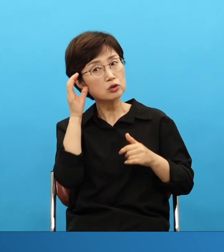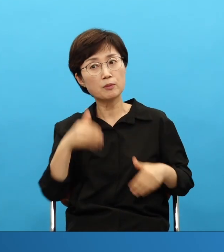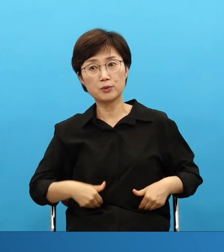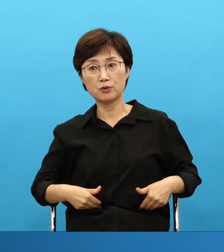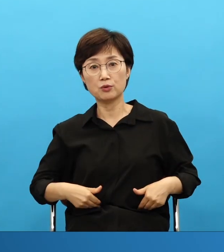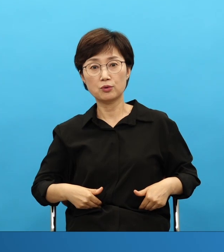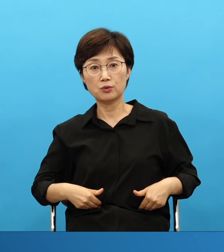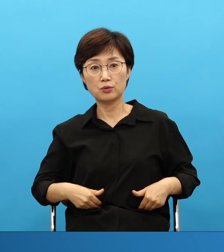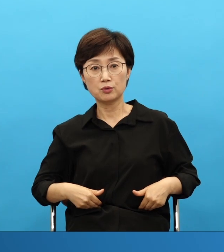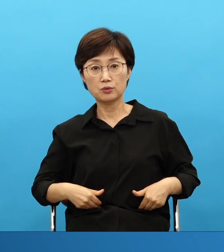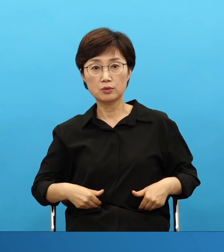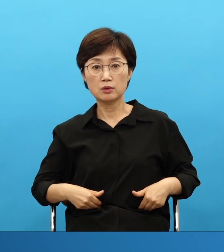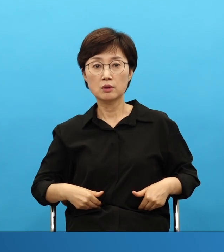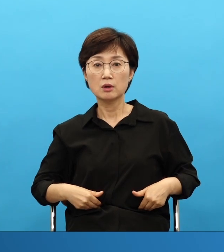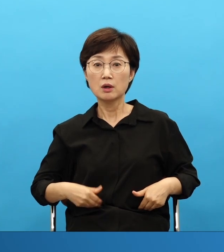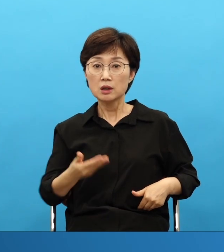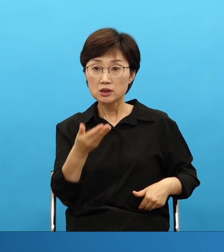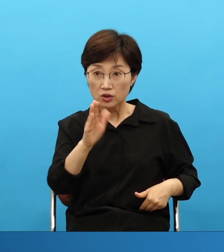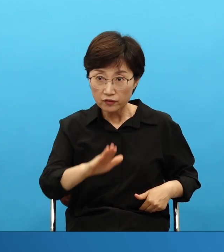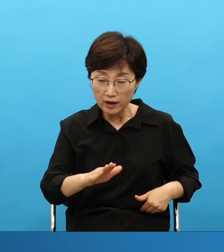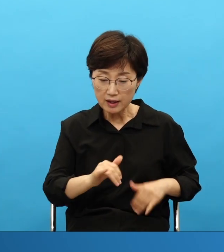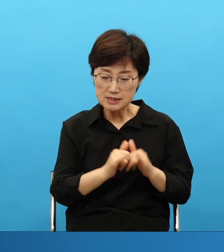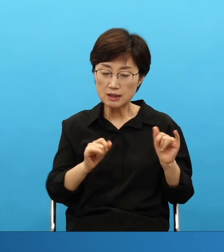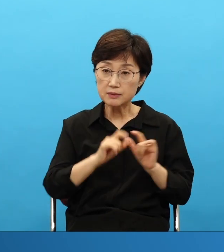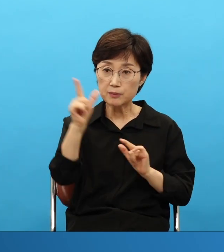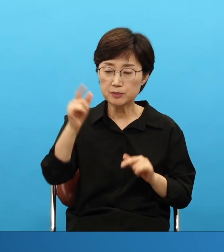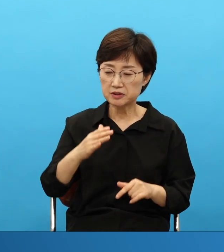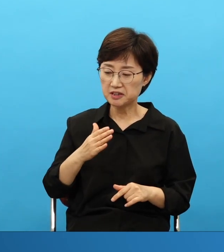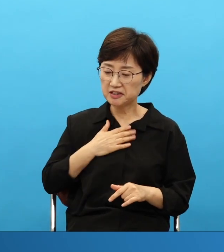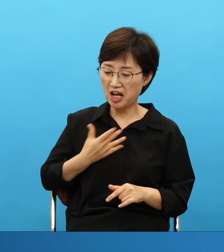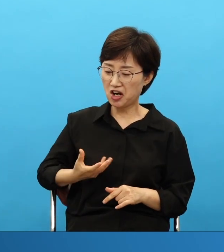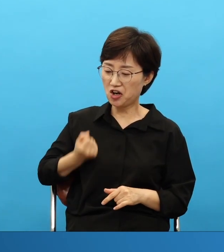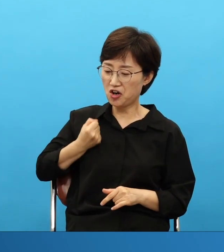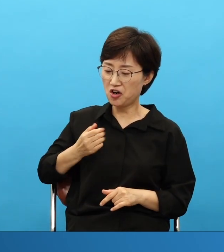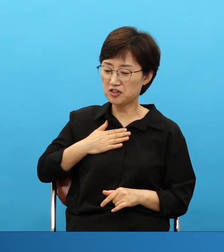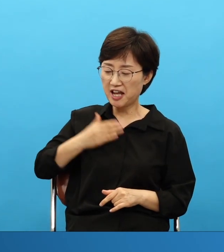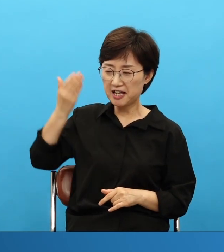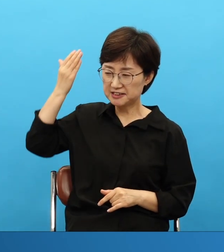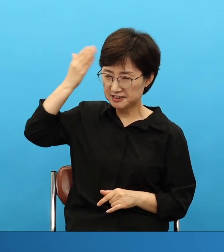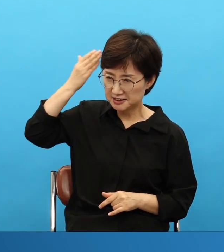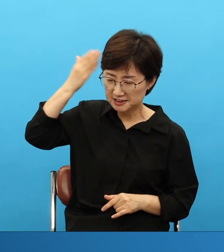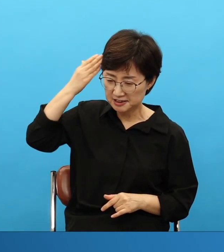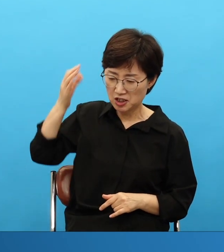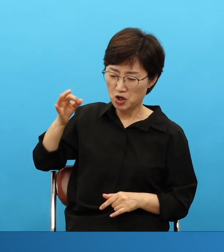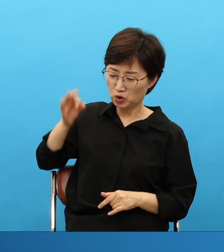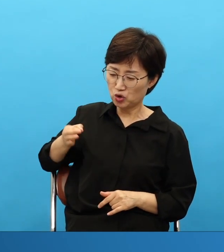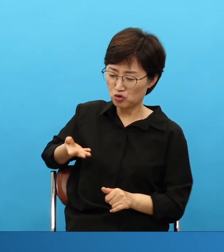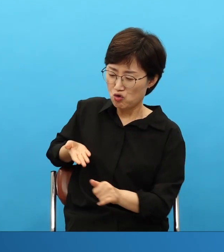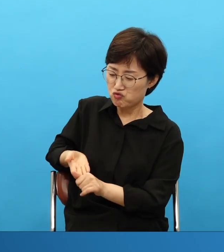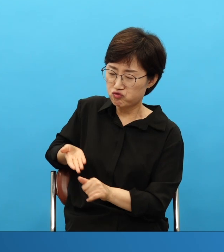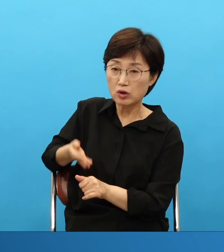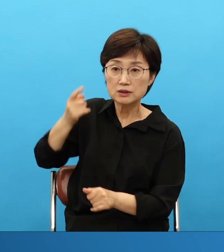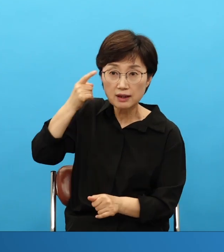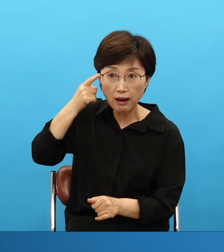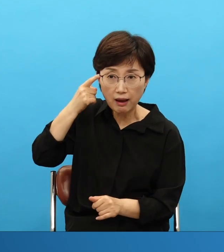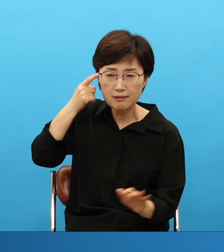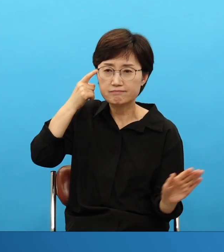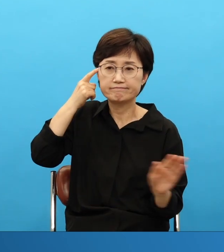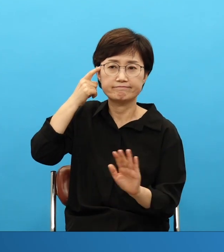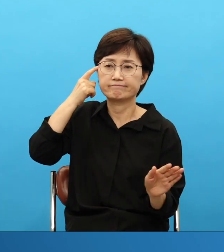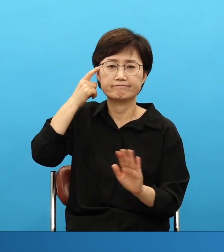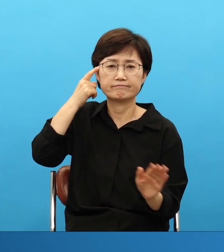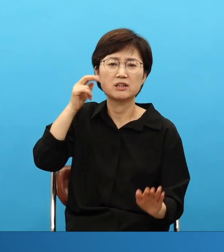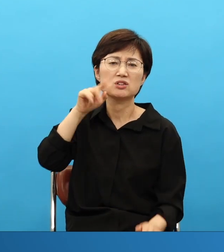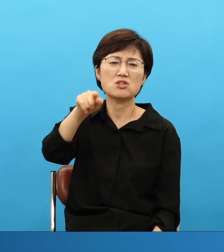많은 사람들이 이렇게 생각합니다 내가 가지고 있는 그 뭐 좀 좋고 뛰어나면 좋은 거 전달할 수 있다라고 생각하죠 그 맞는